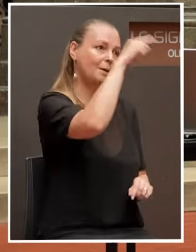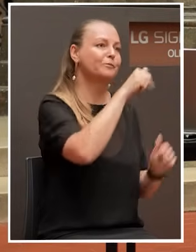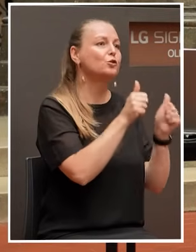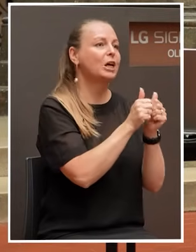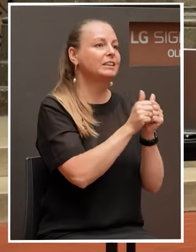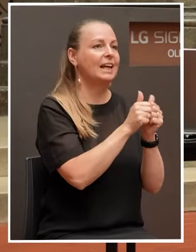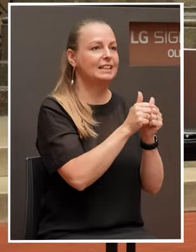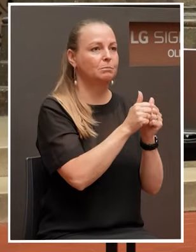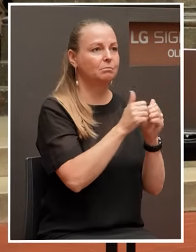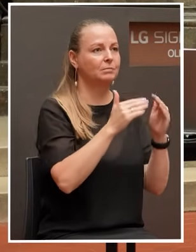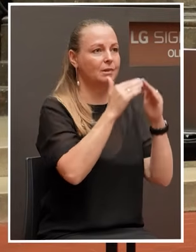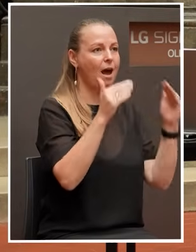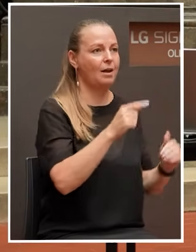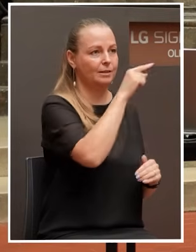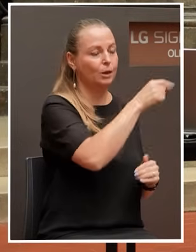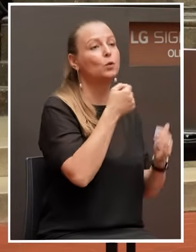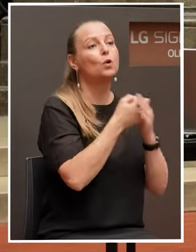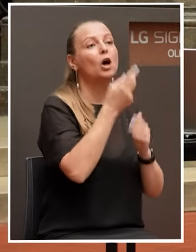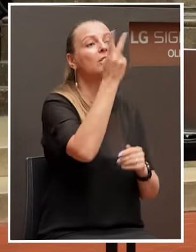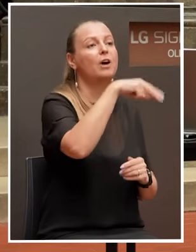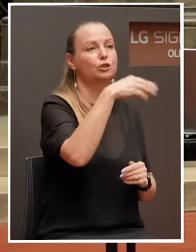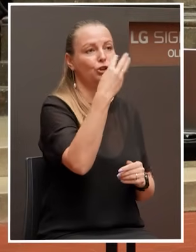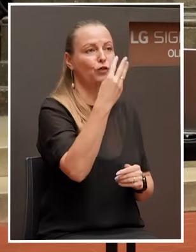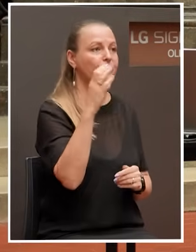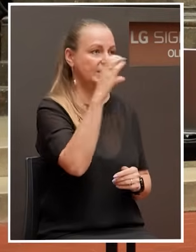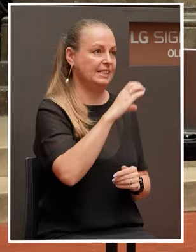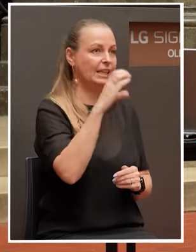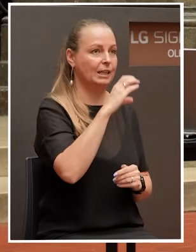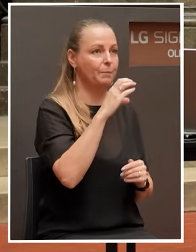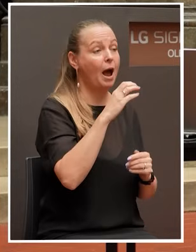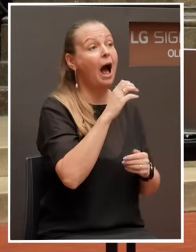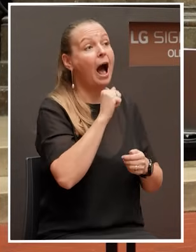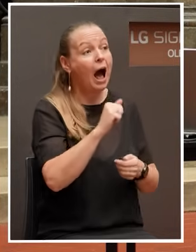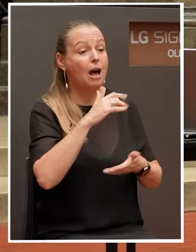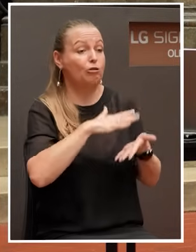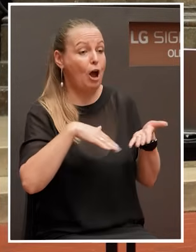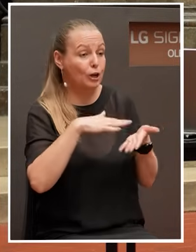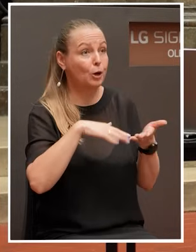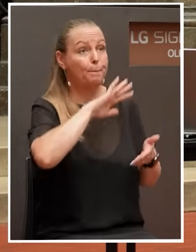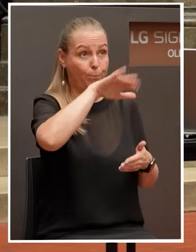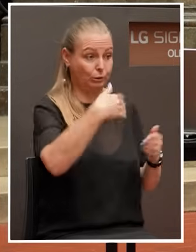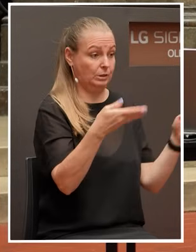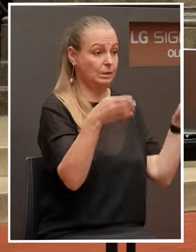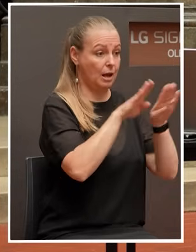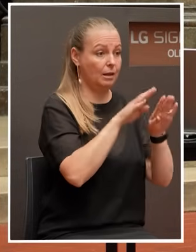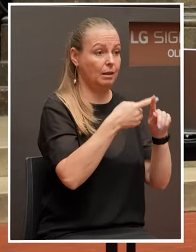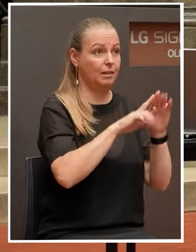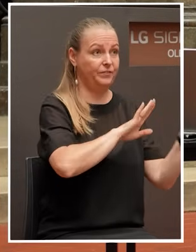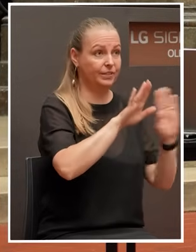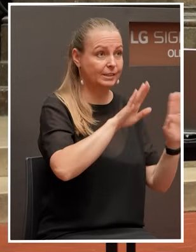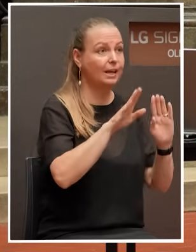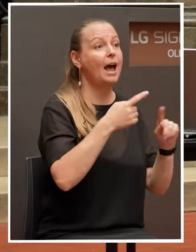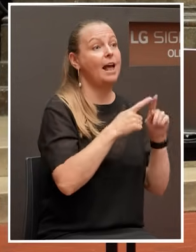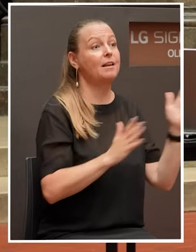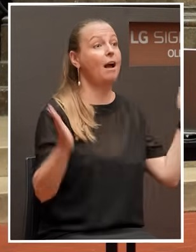соседнем здании галереи до 24 сентября, а дальше как раз после закрытия выставки произведение